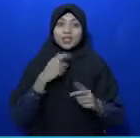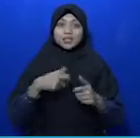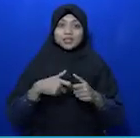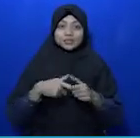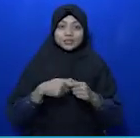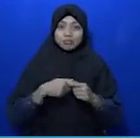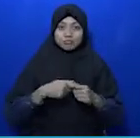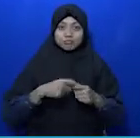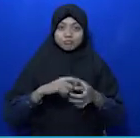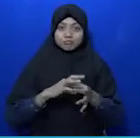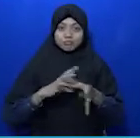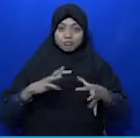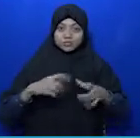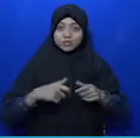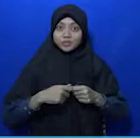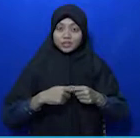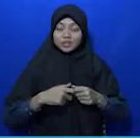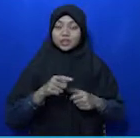berhak